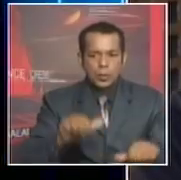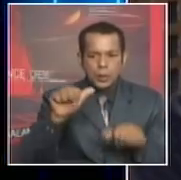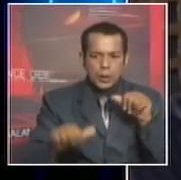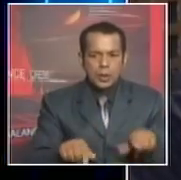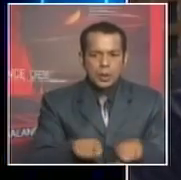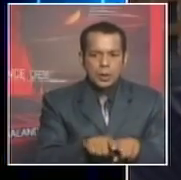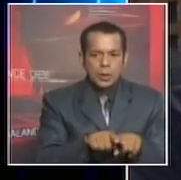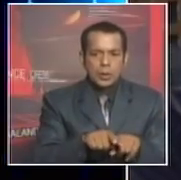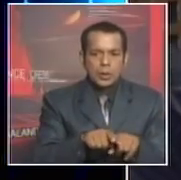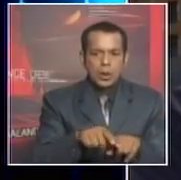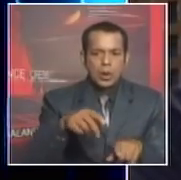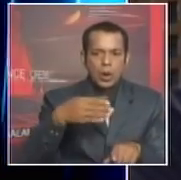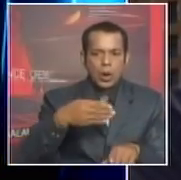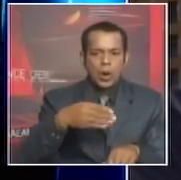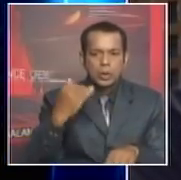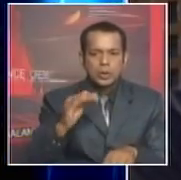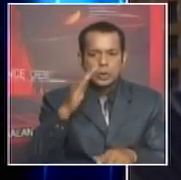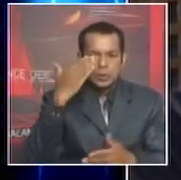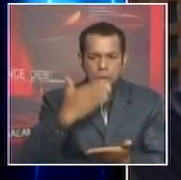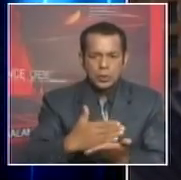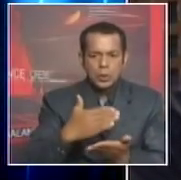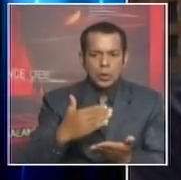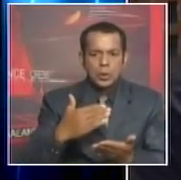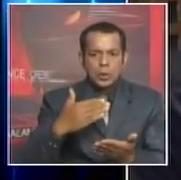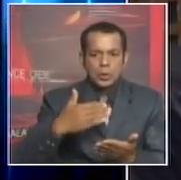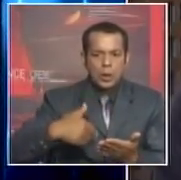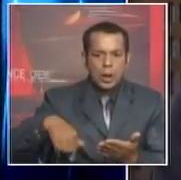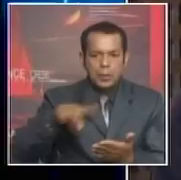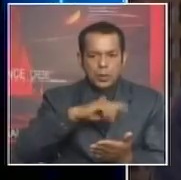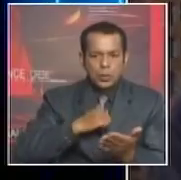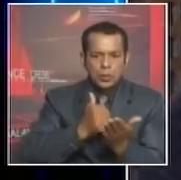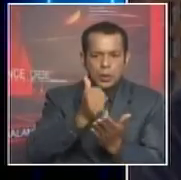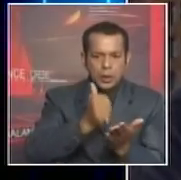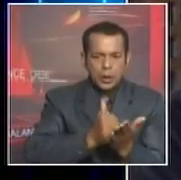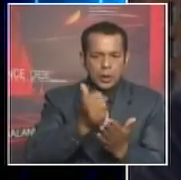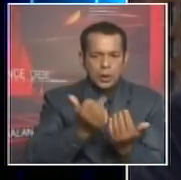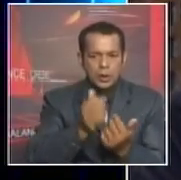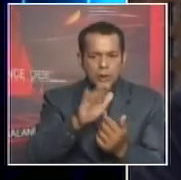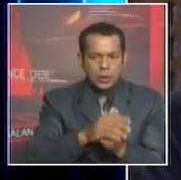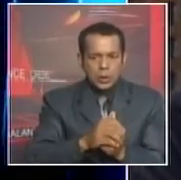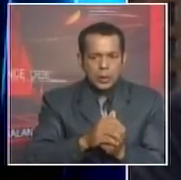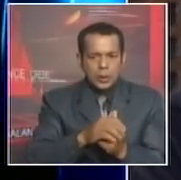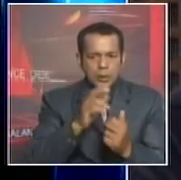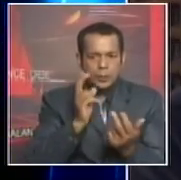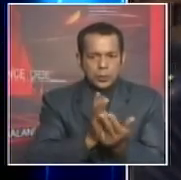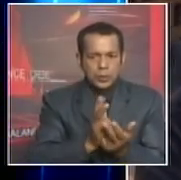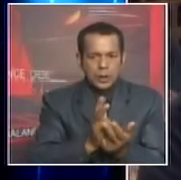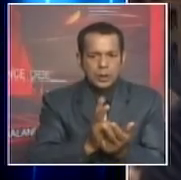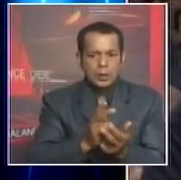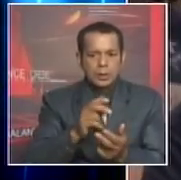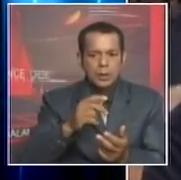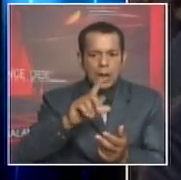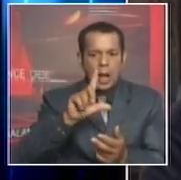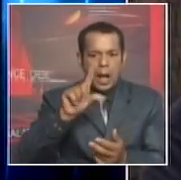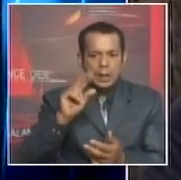स्थानीय तहको संरचना गरिएको प्रति हाम्रो विरोध रहेको छ। आन्तरिक औपनिवेशीकरणको शिकार 56(5)